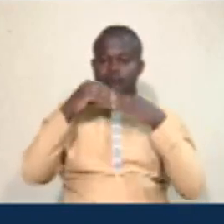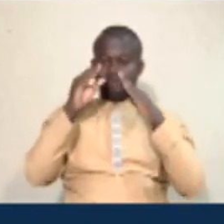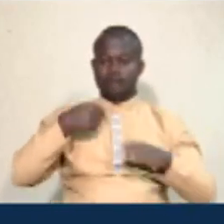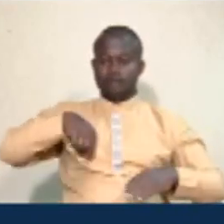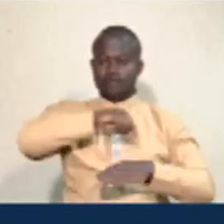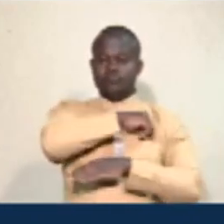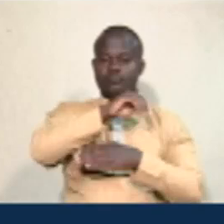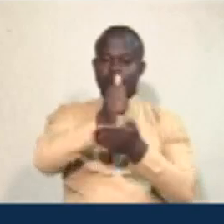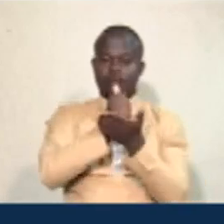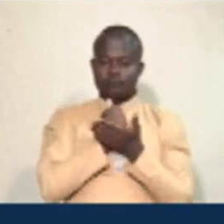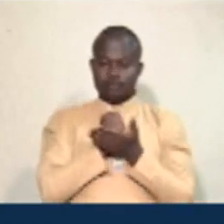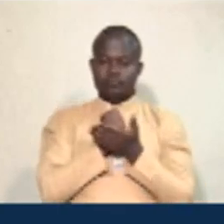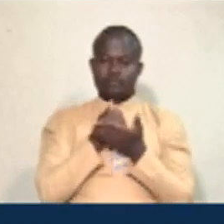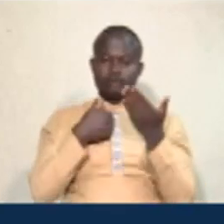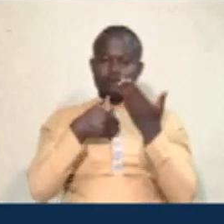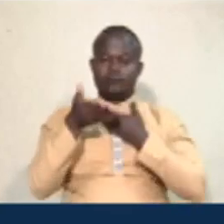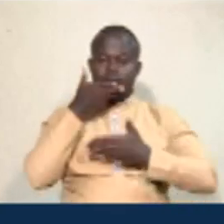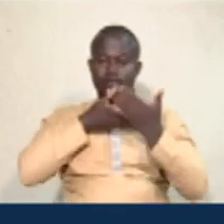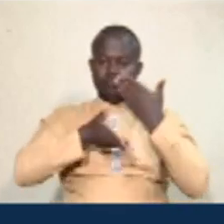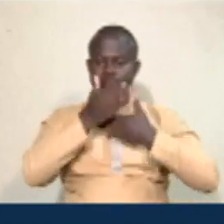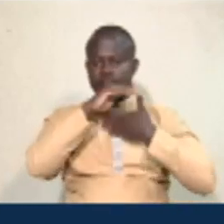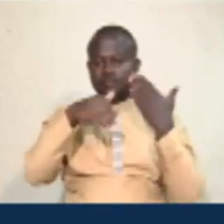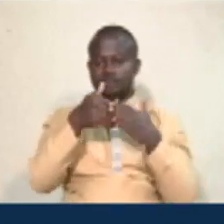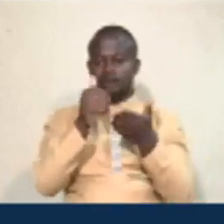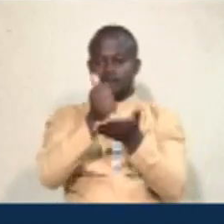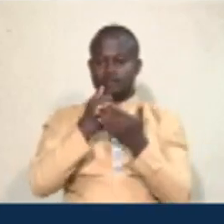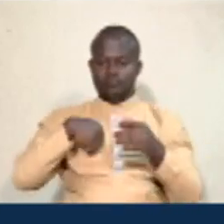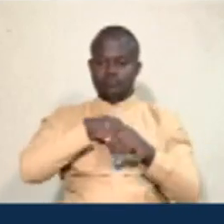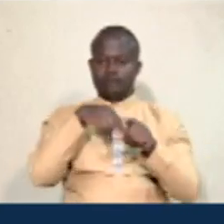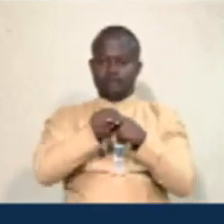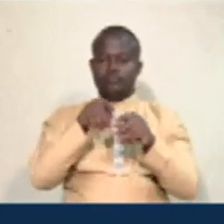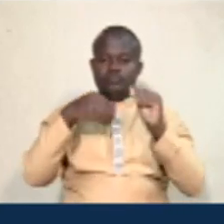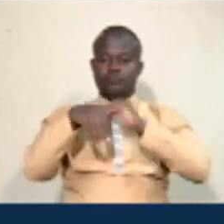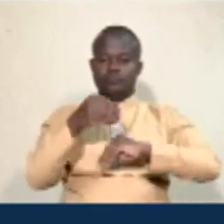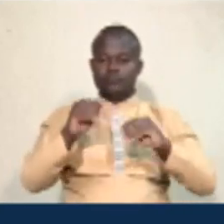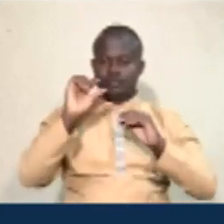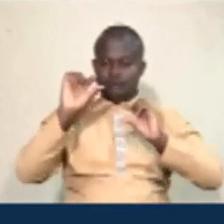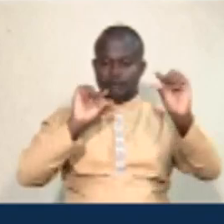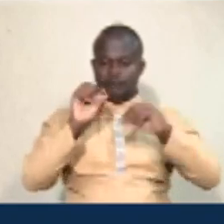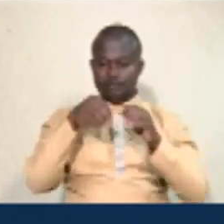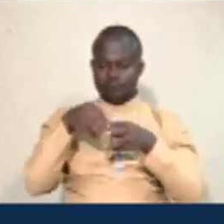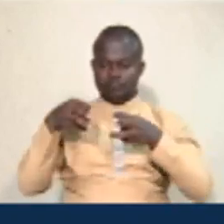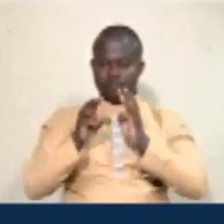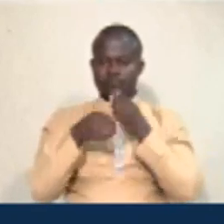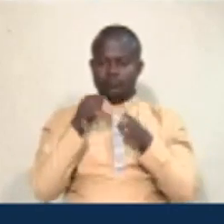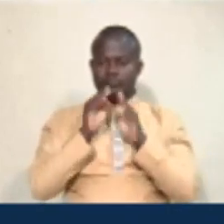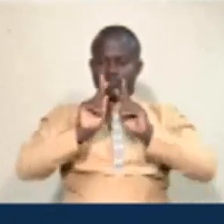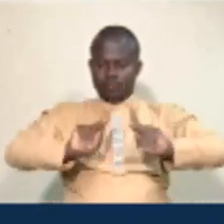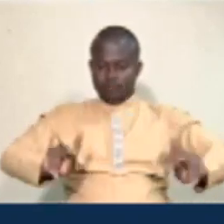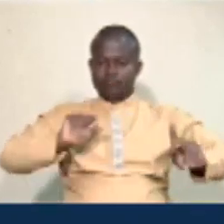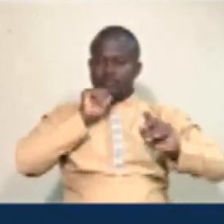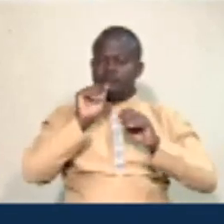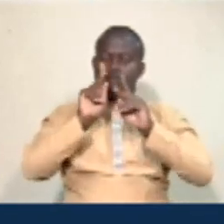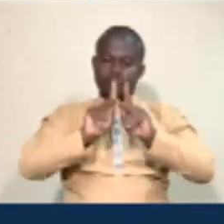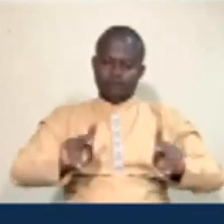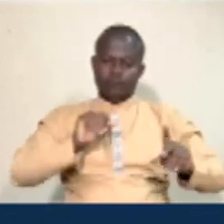bacu badufasha bakajya bagirana ibiganiro, bakadufasha nk'abacuruzi batoya mu buryo bwo kubaka amahoro. Nta